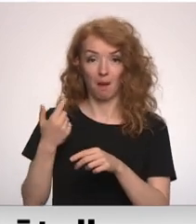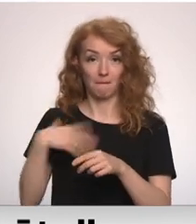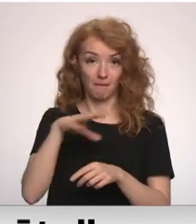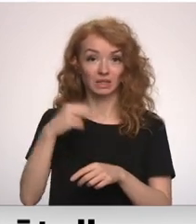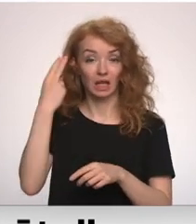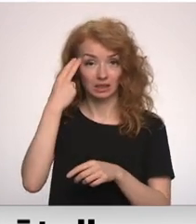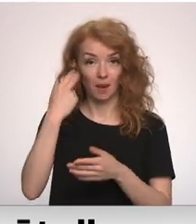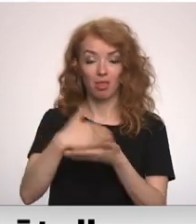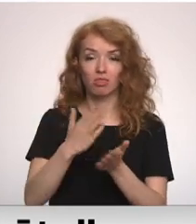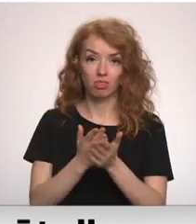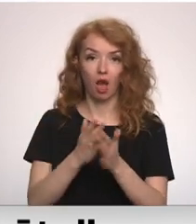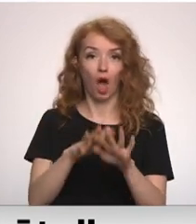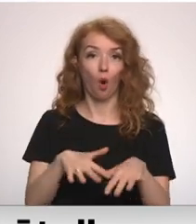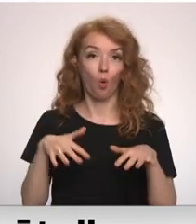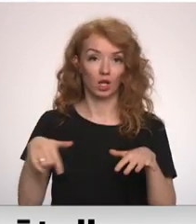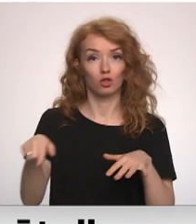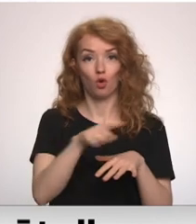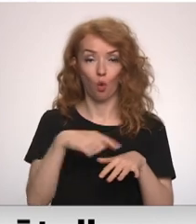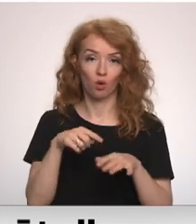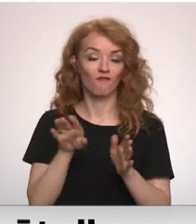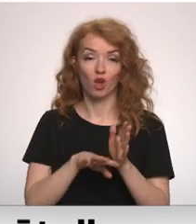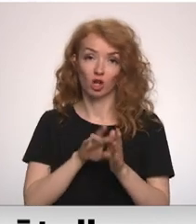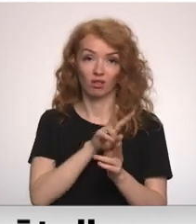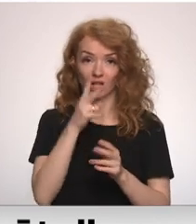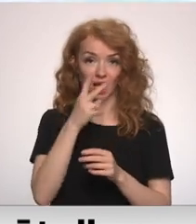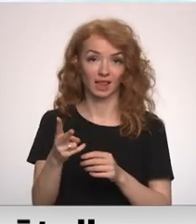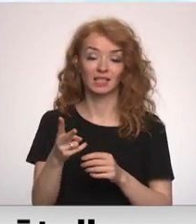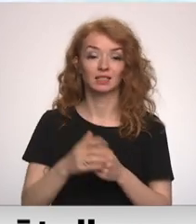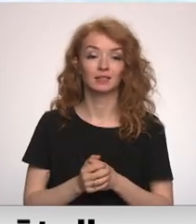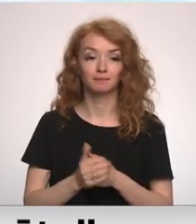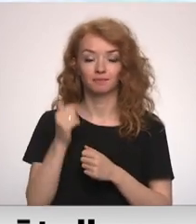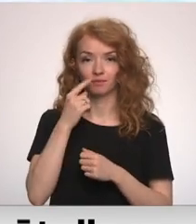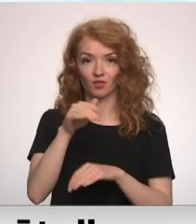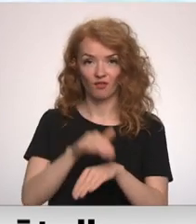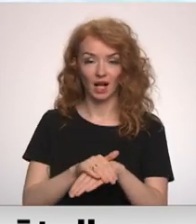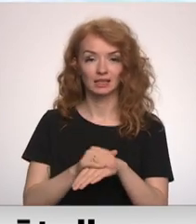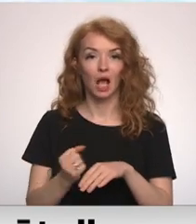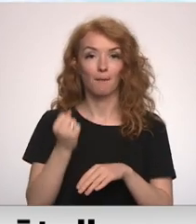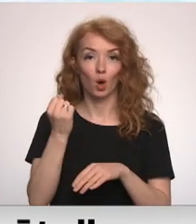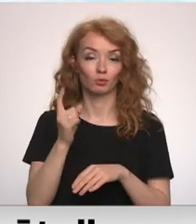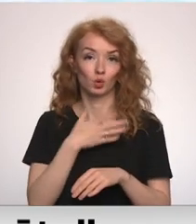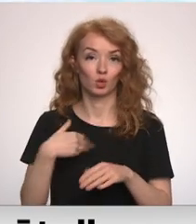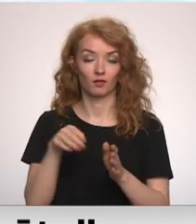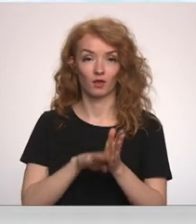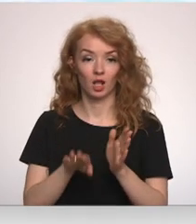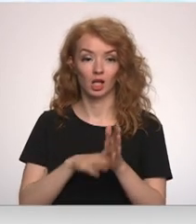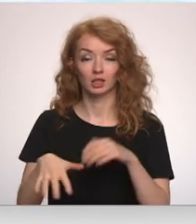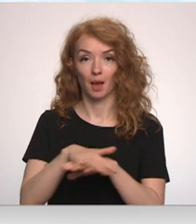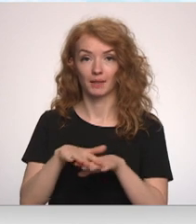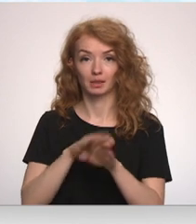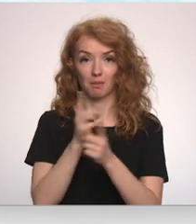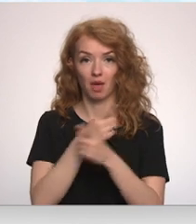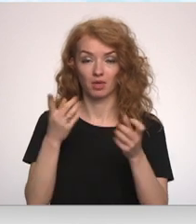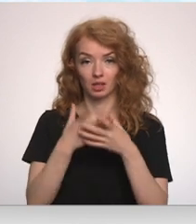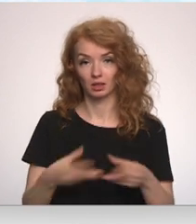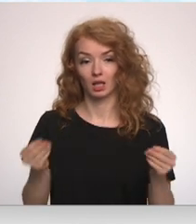daļa auditorijas vairs sabiedrisko mediju kā tādu nepatērēs. Pēc būtības apdraudējums ir ļoti vienkārši sabiedriskie mediji